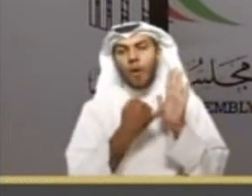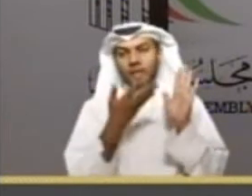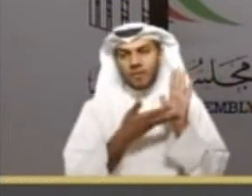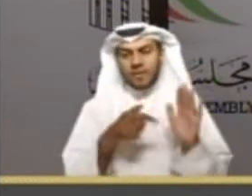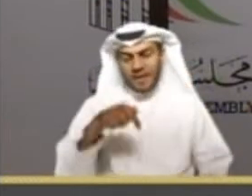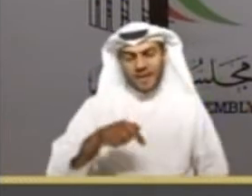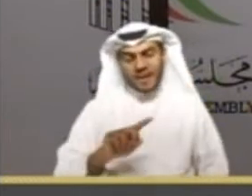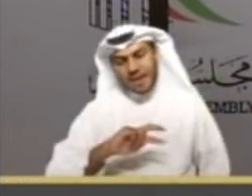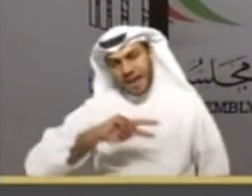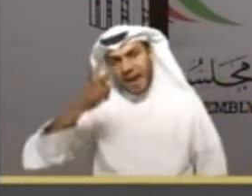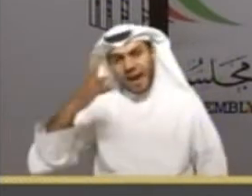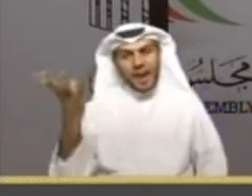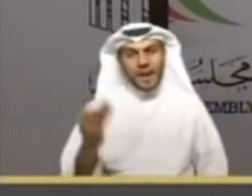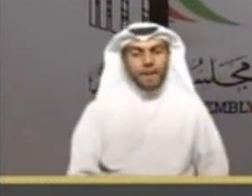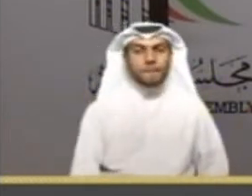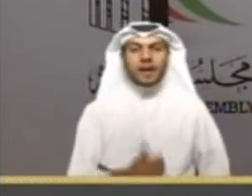66 مادة، فتقريبا